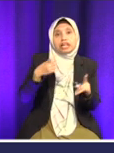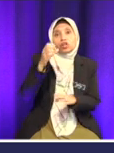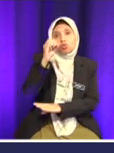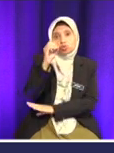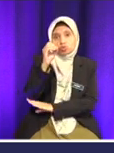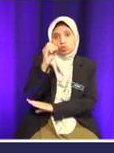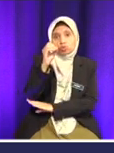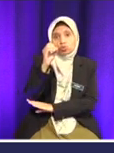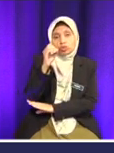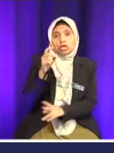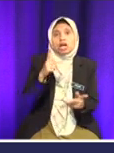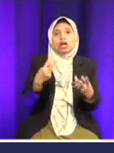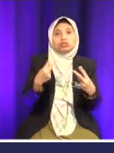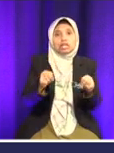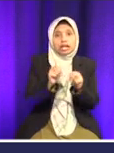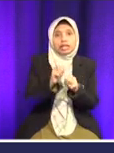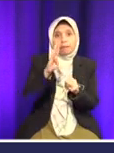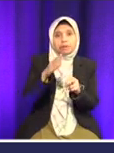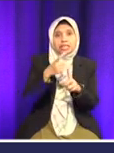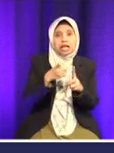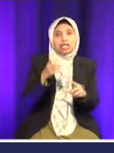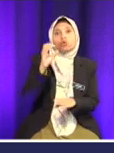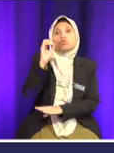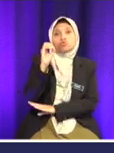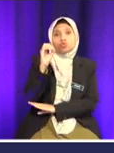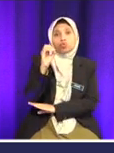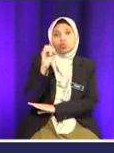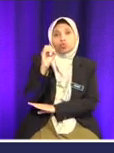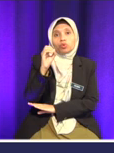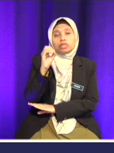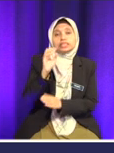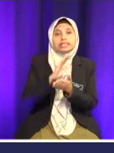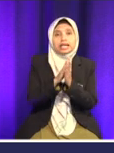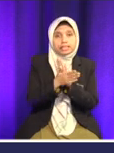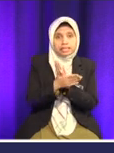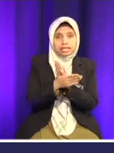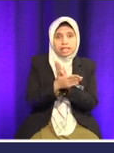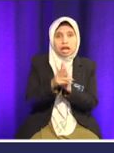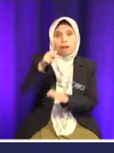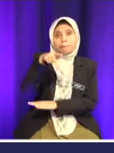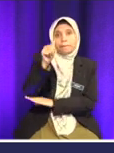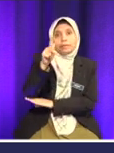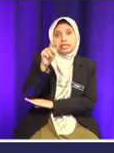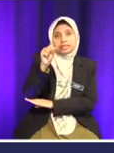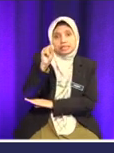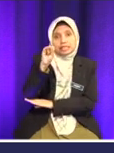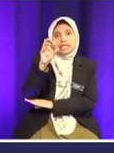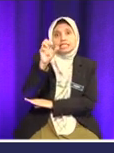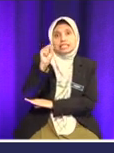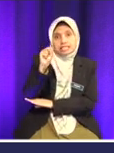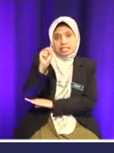kalau nilai B lebih besar daripada sifat maka pasti simetri akan berada di sebelah kiri